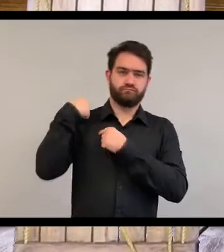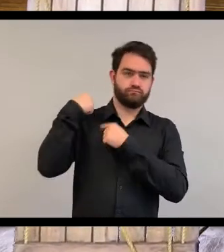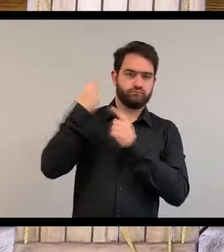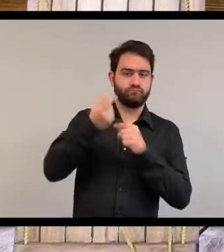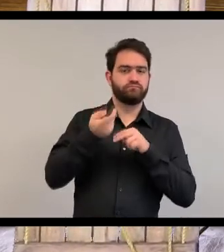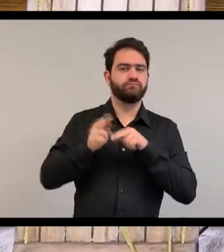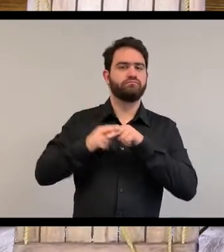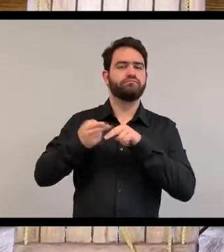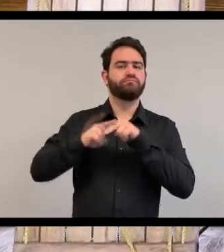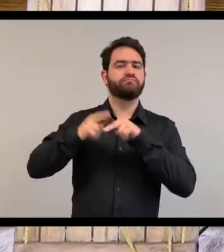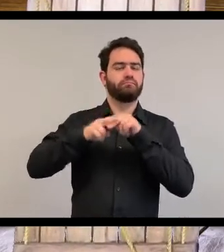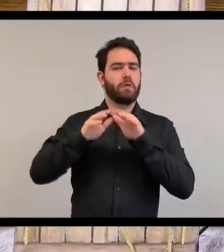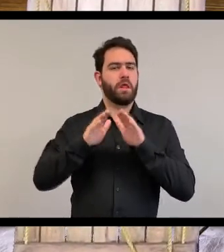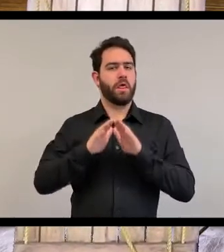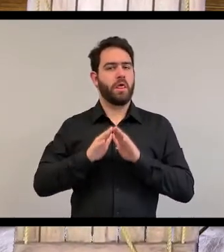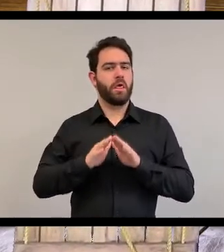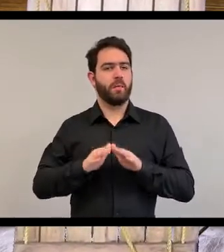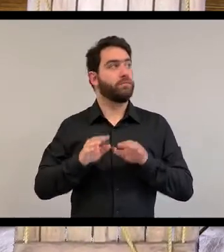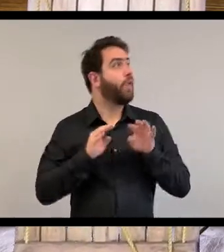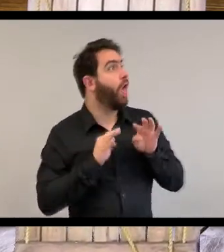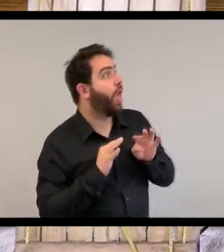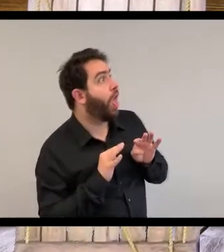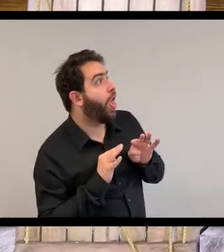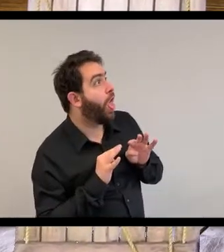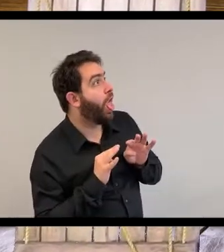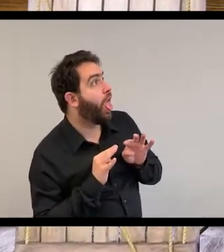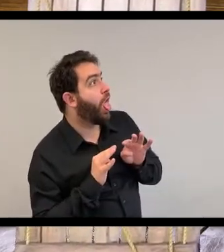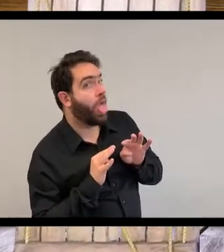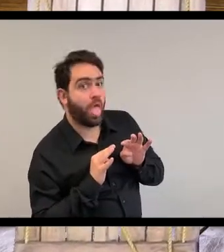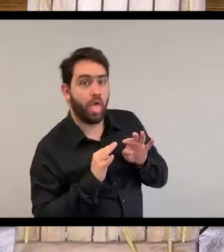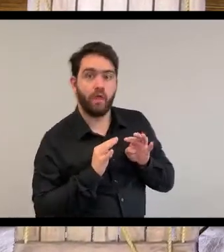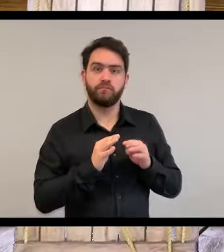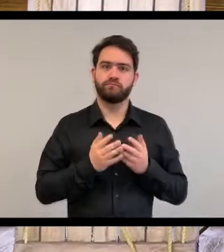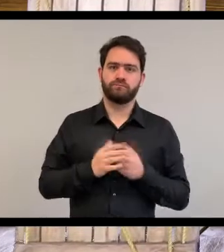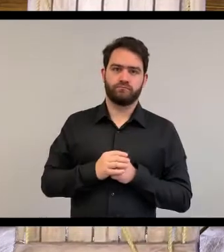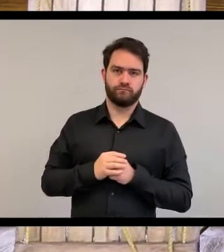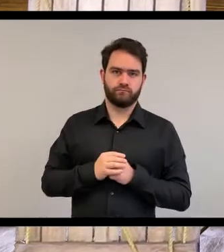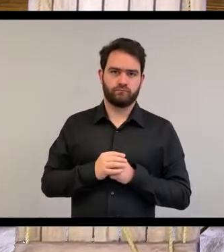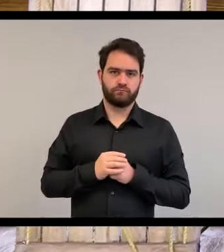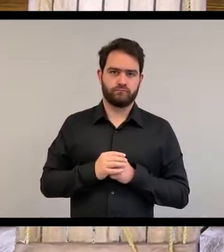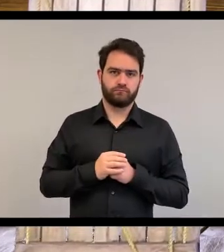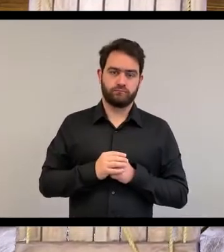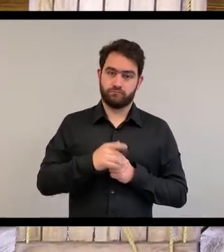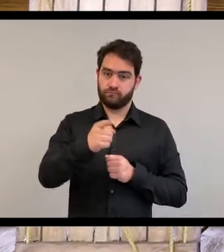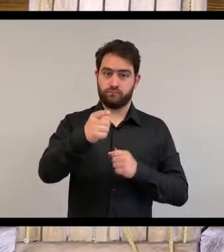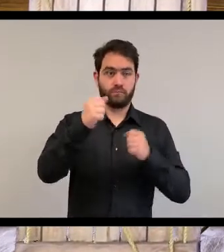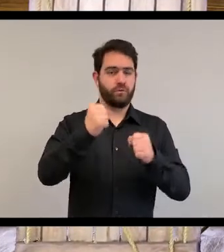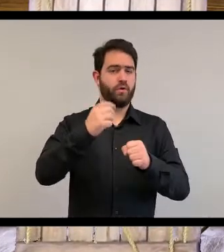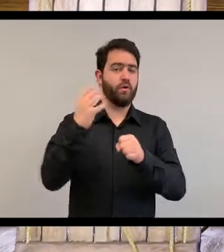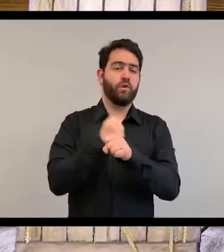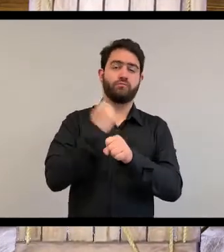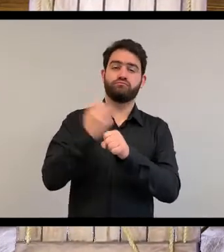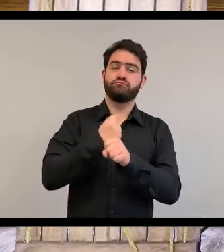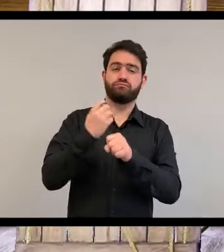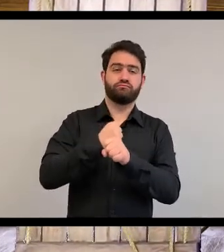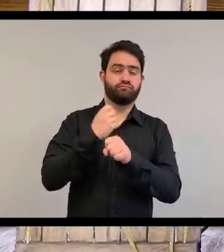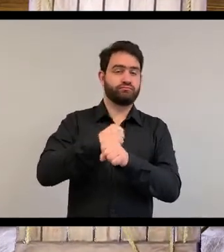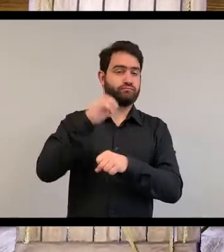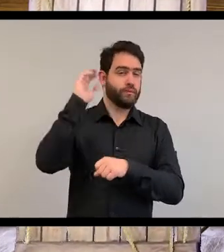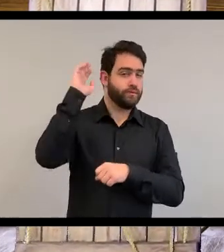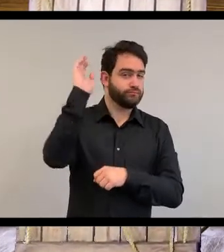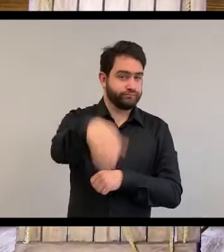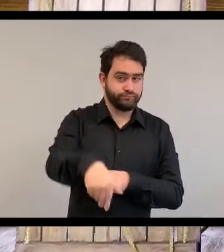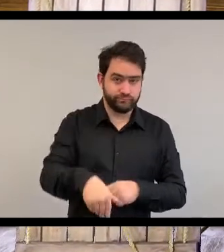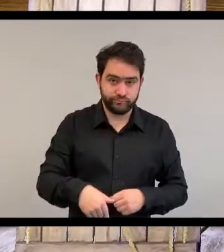sagesse. Ils vont gagner en sagesse. Ah! Puis, elle dit, vous pourrez les